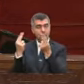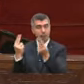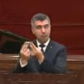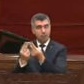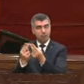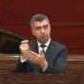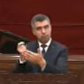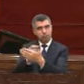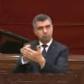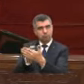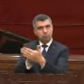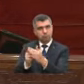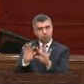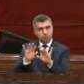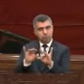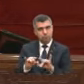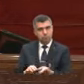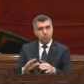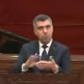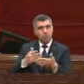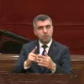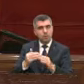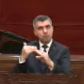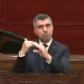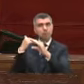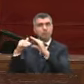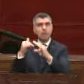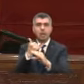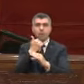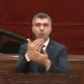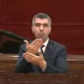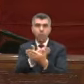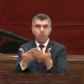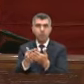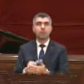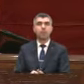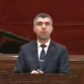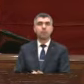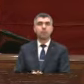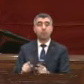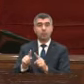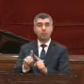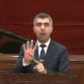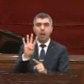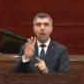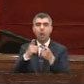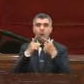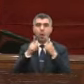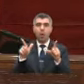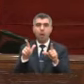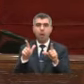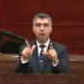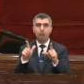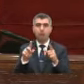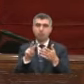يعبئوا الاستمارة ويقدموا الشكايات ديالو. اتفقنا مع لدي أن نديروها بأربع لغات، اليوم